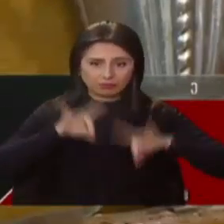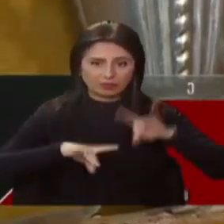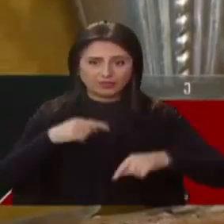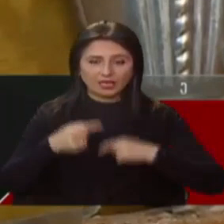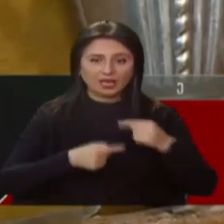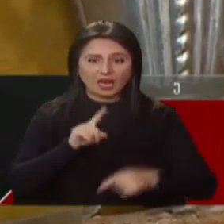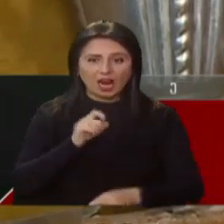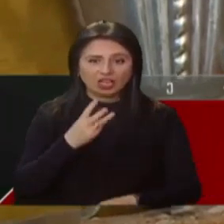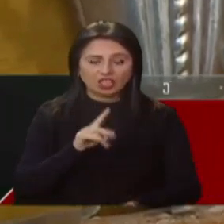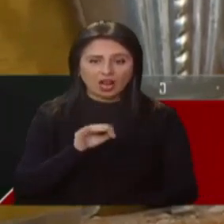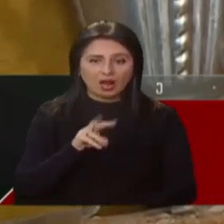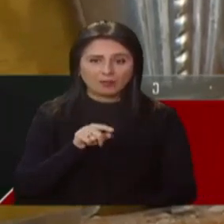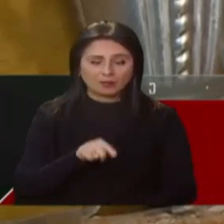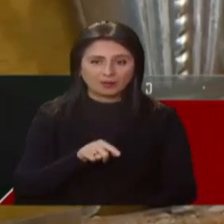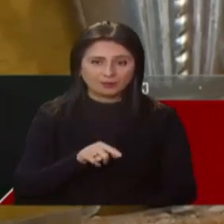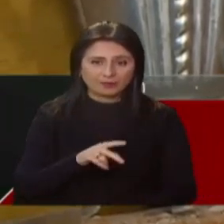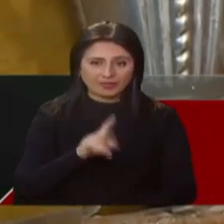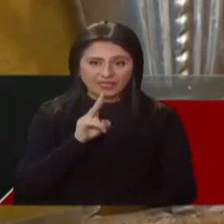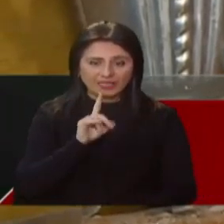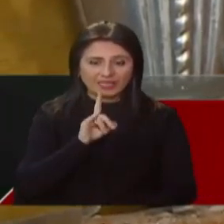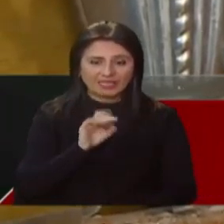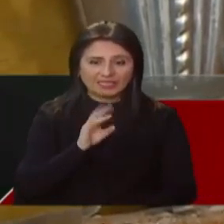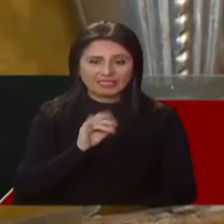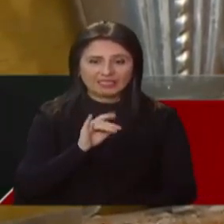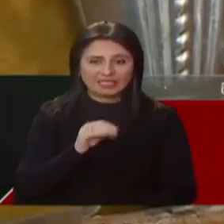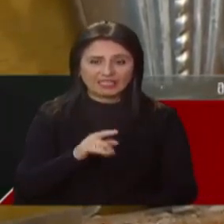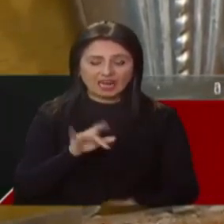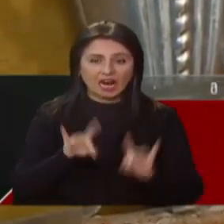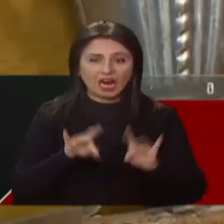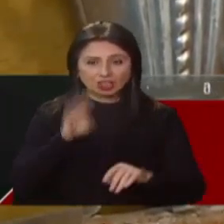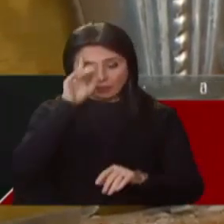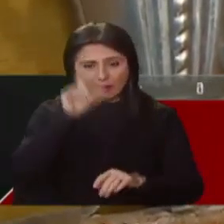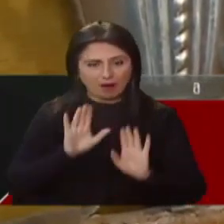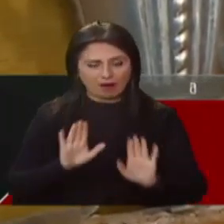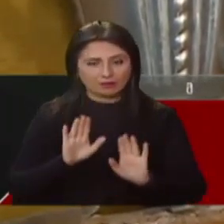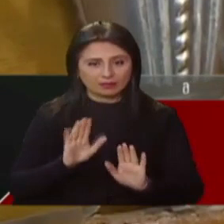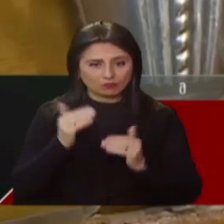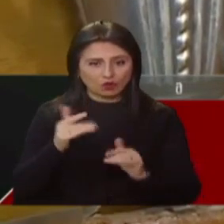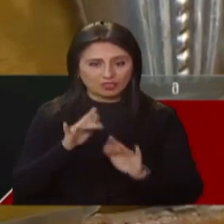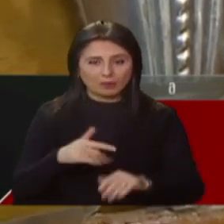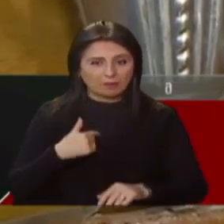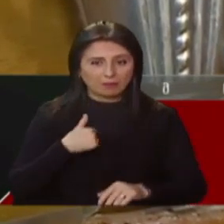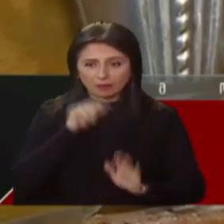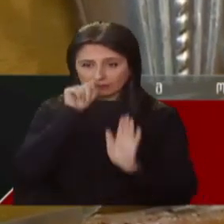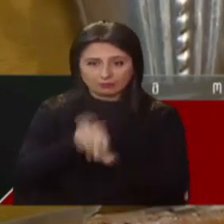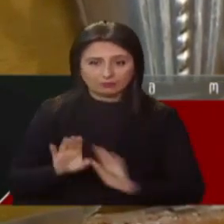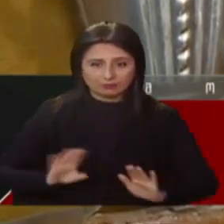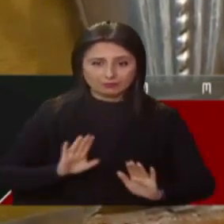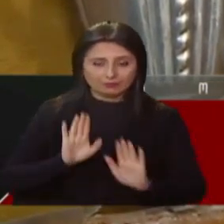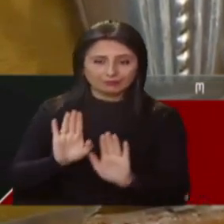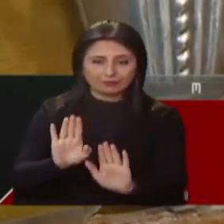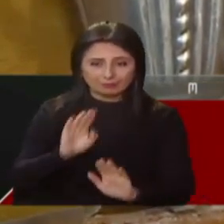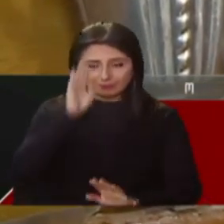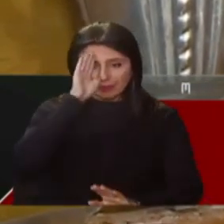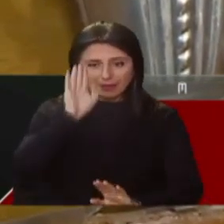ტრადიციულად ხაშლამას და ქიზიკში ხარშავს მამაკაცი. ამიტომ მე არ ვეჭრები ამ